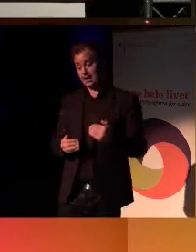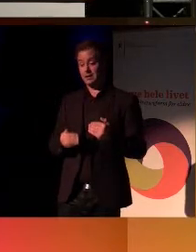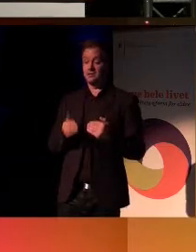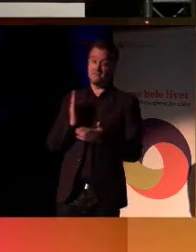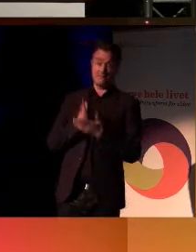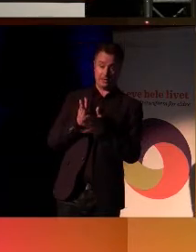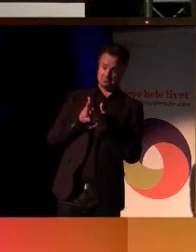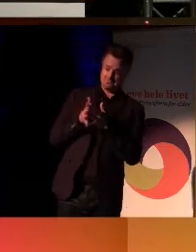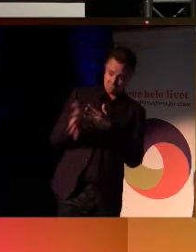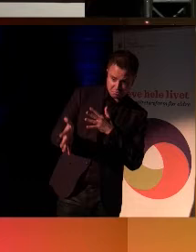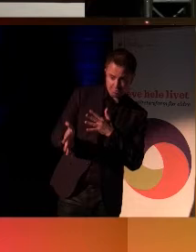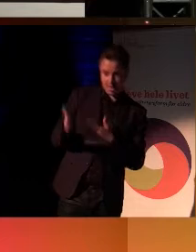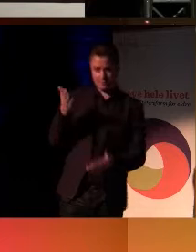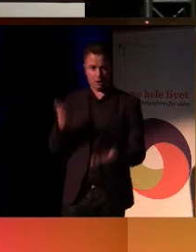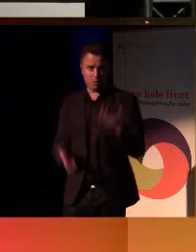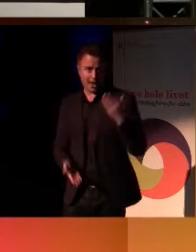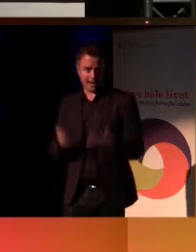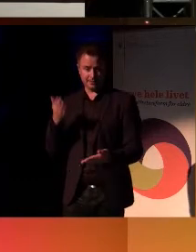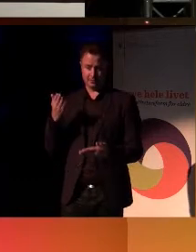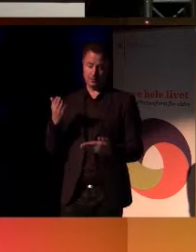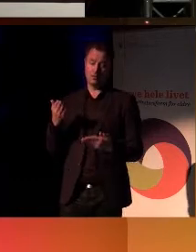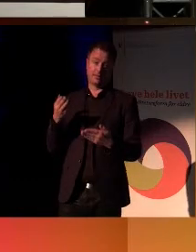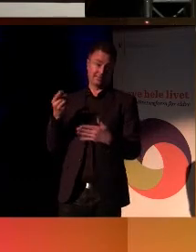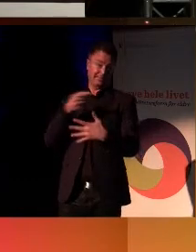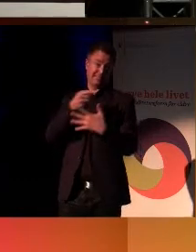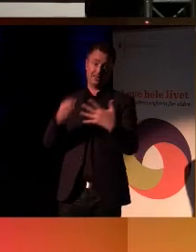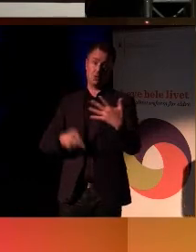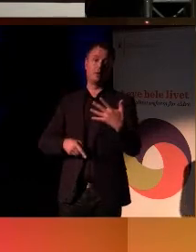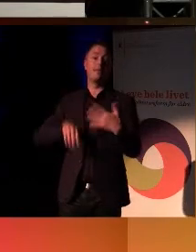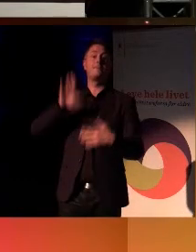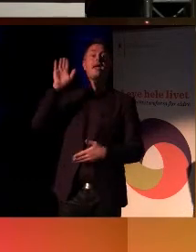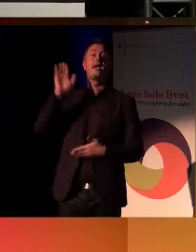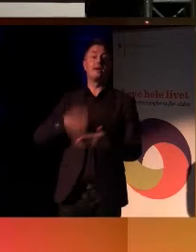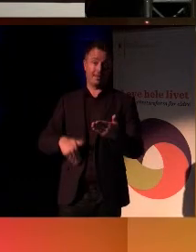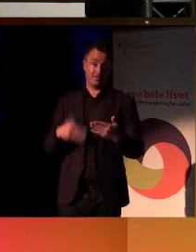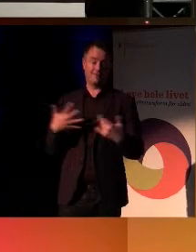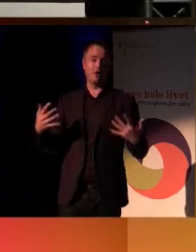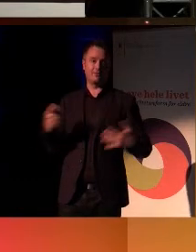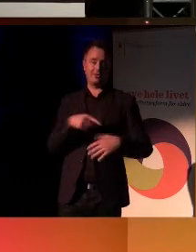evaluert, og omfatter flere ting enn det som var ment i utgangspunktet.